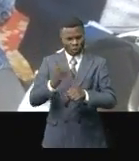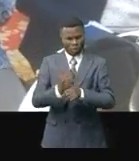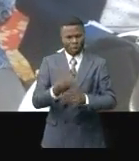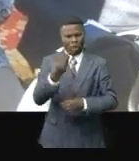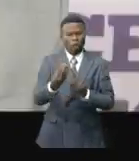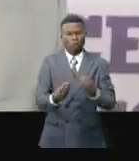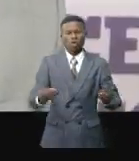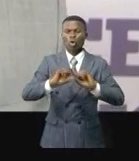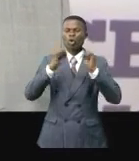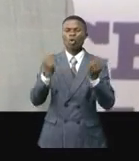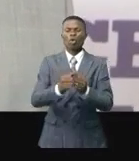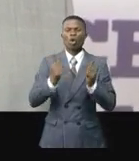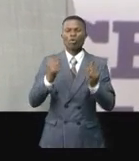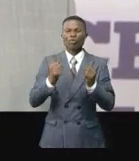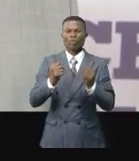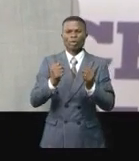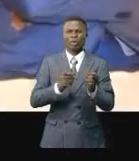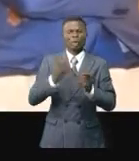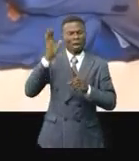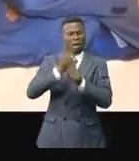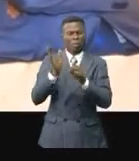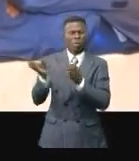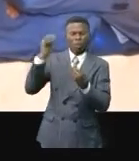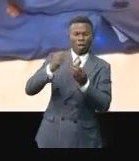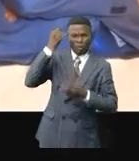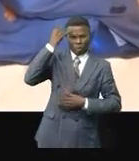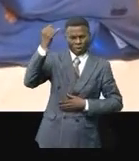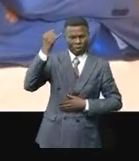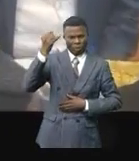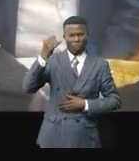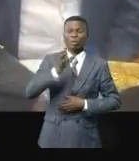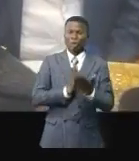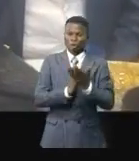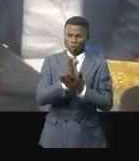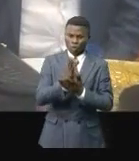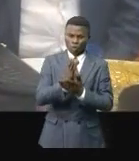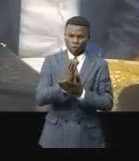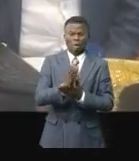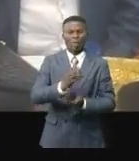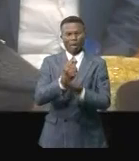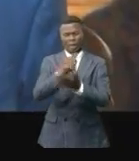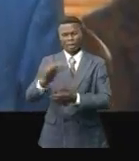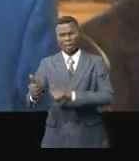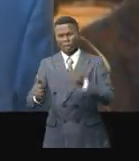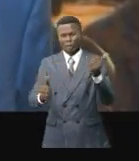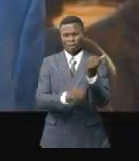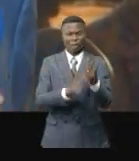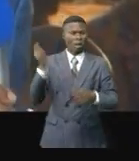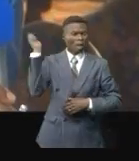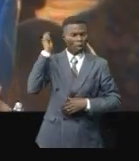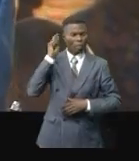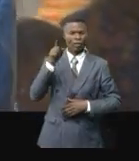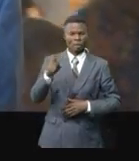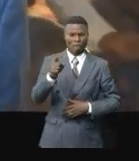solution sociale durable dans le leadership des idées. Et ce, dans la sincérité des uns envers les autres. Le professeur Boniface